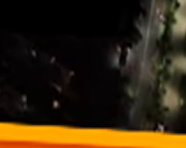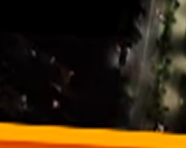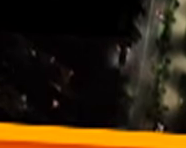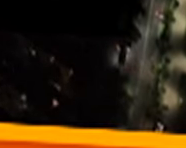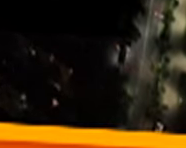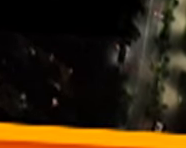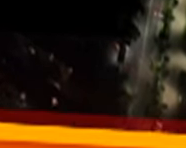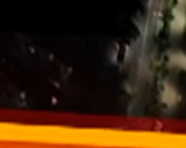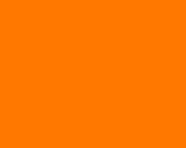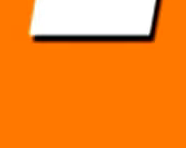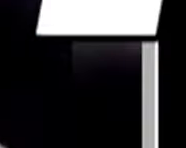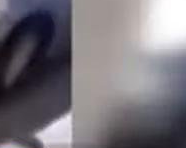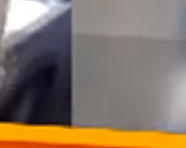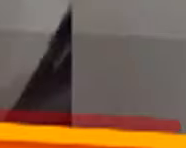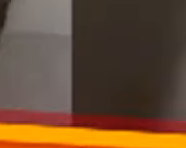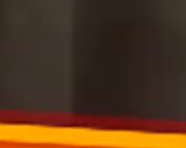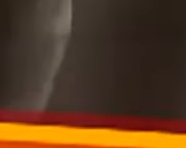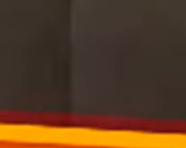mga pagsabog.